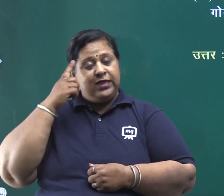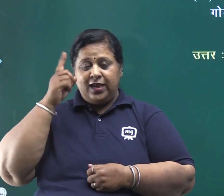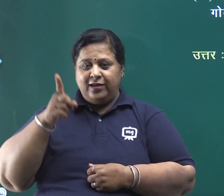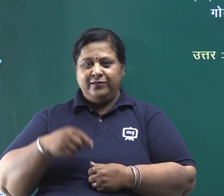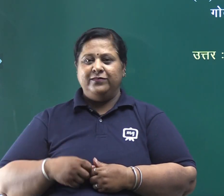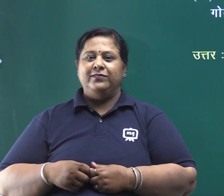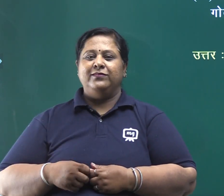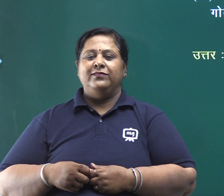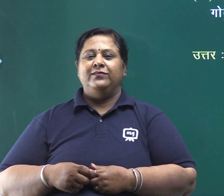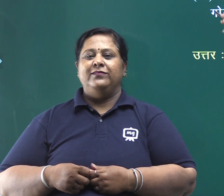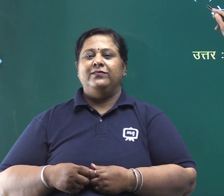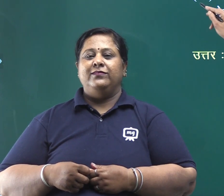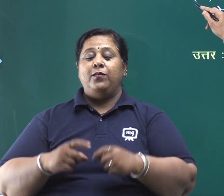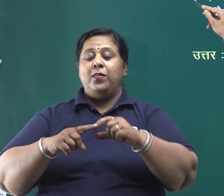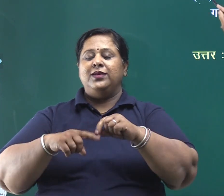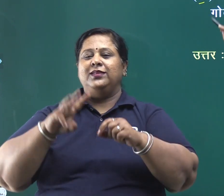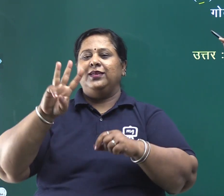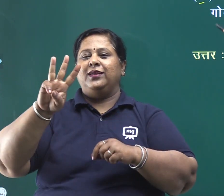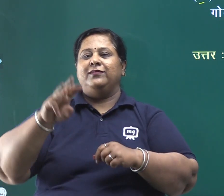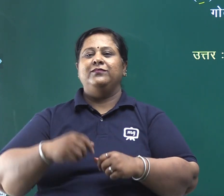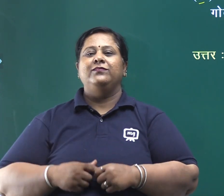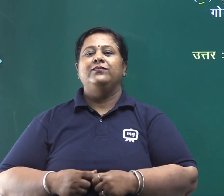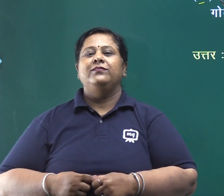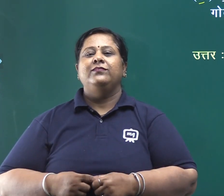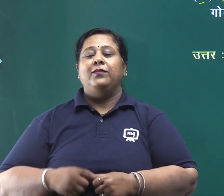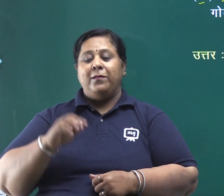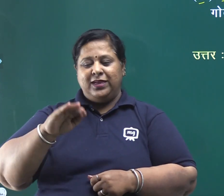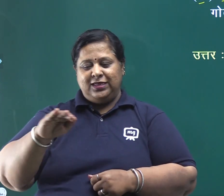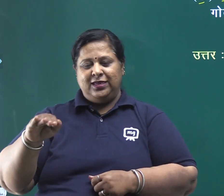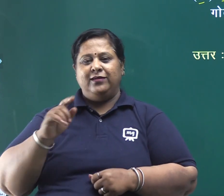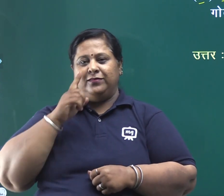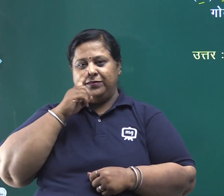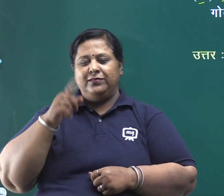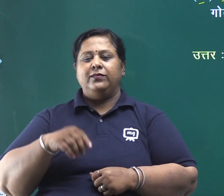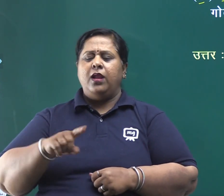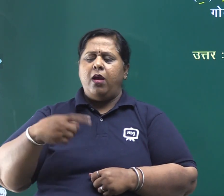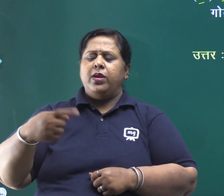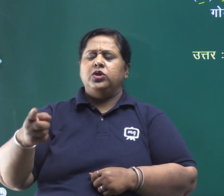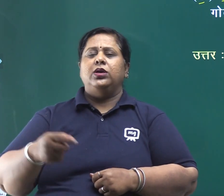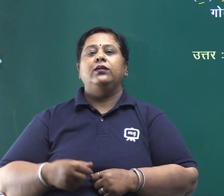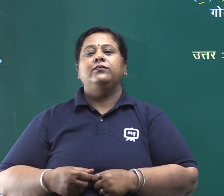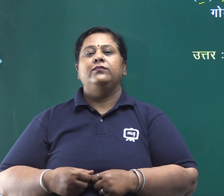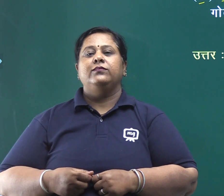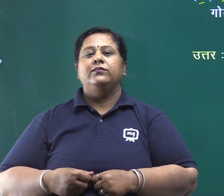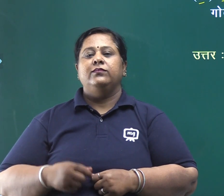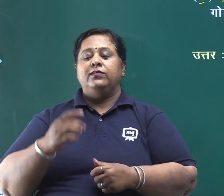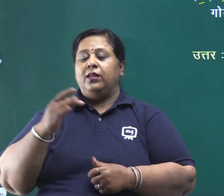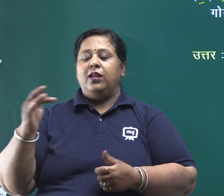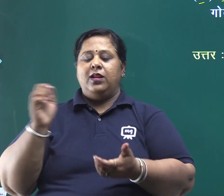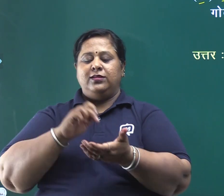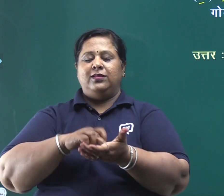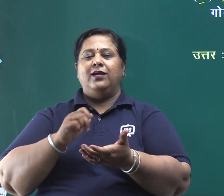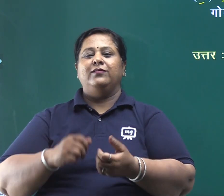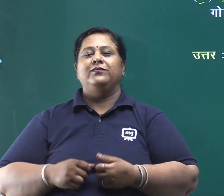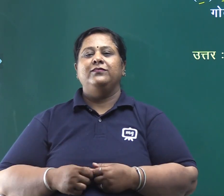है। प्रश्न 3, बच्ची हमेशा रिक्त